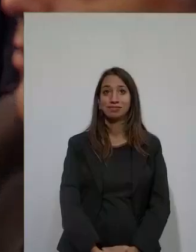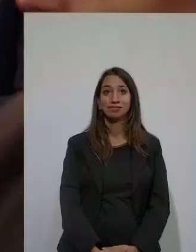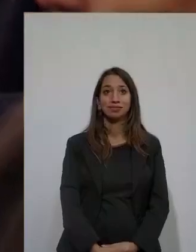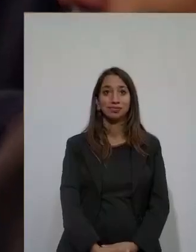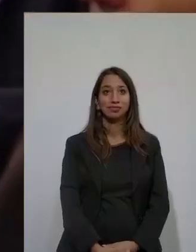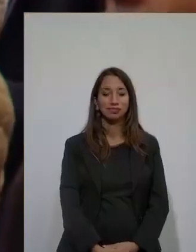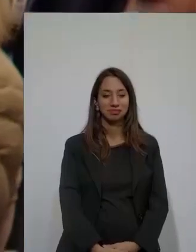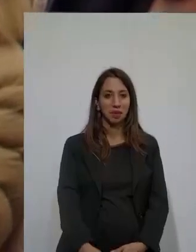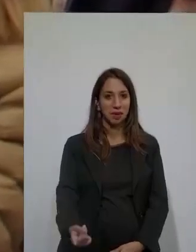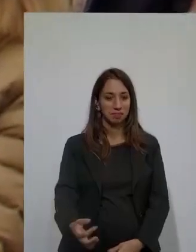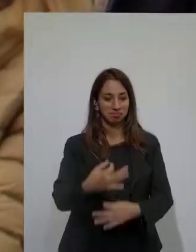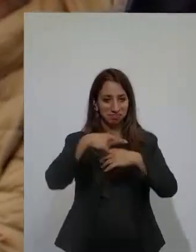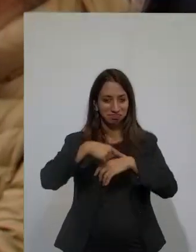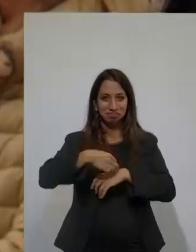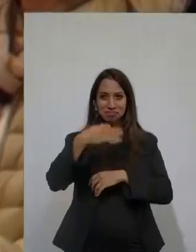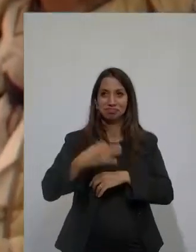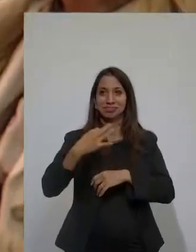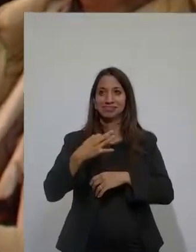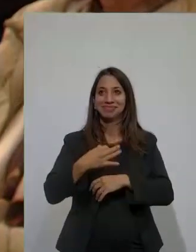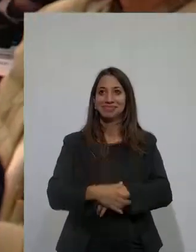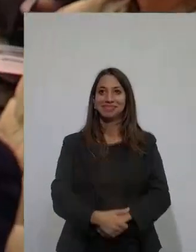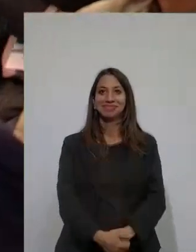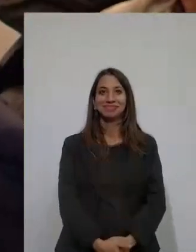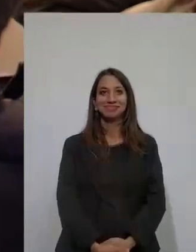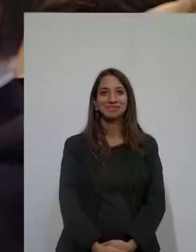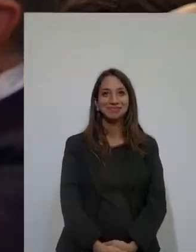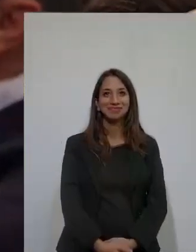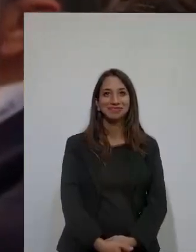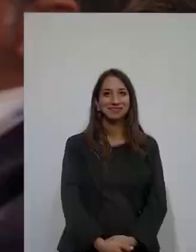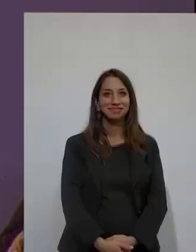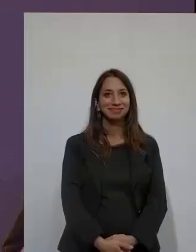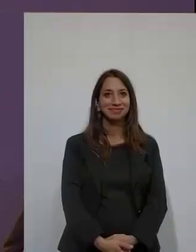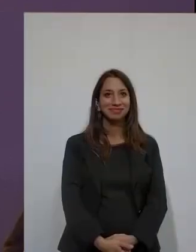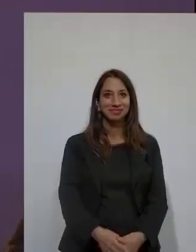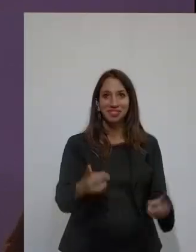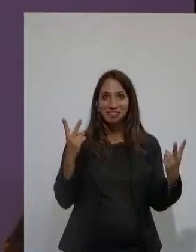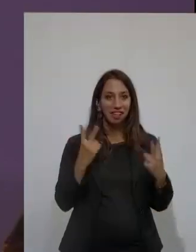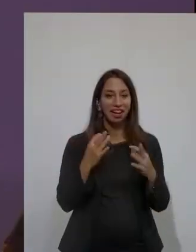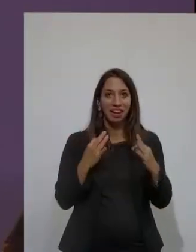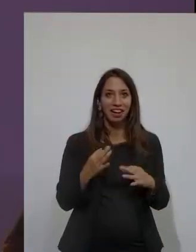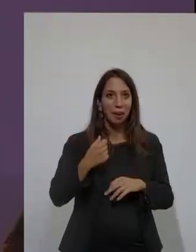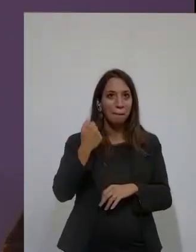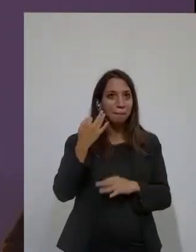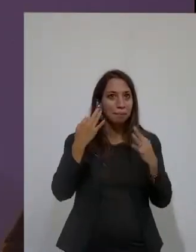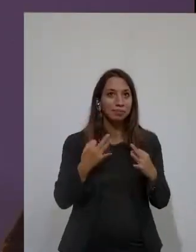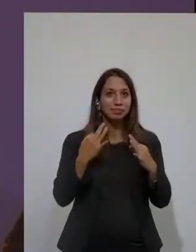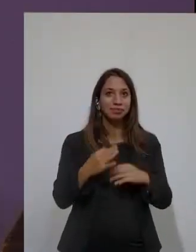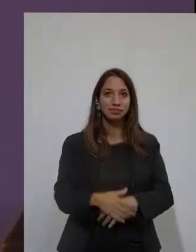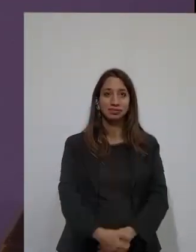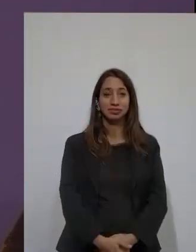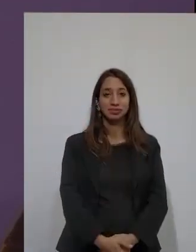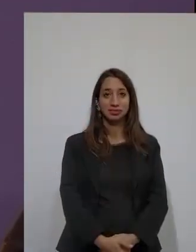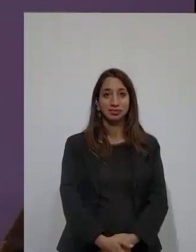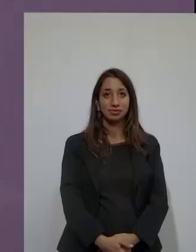Ha spaccato il secondo. Ha spaccato il secondo. Ma io sono donna